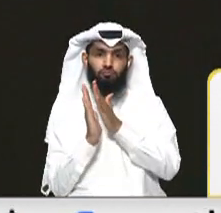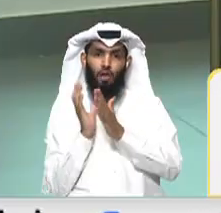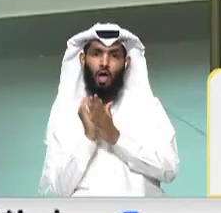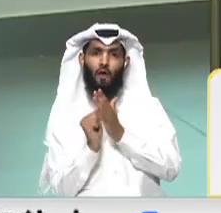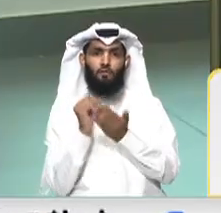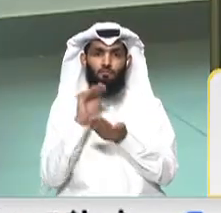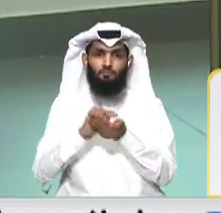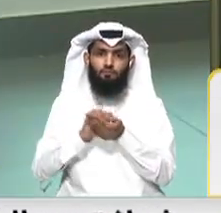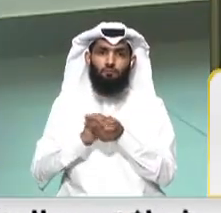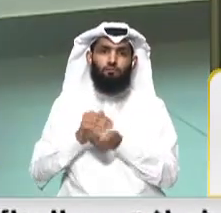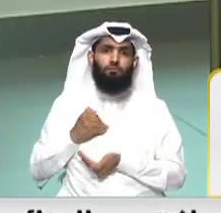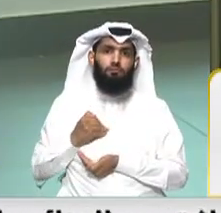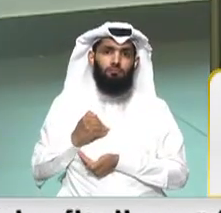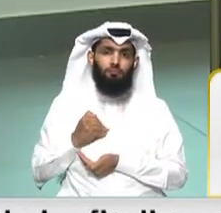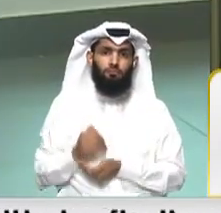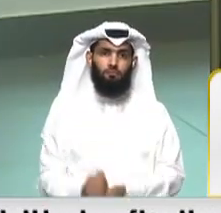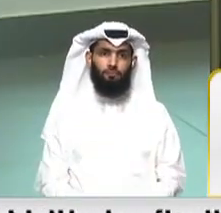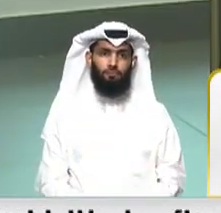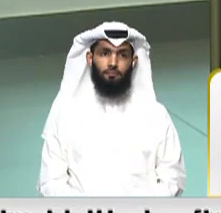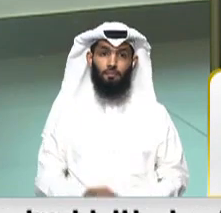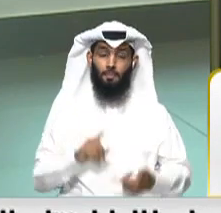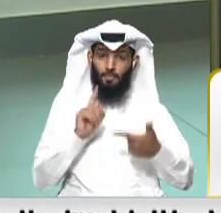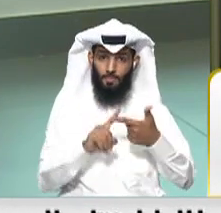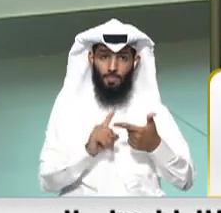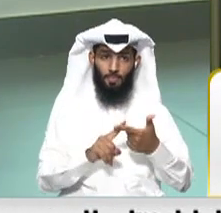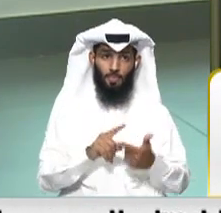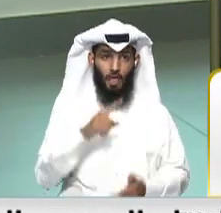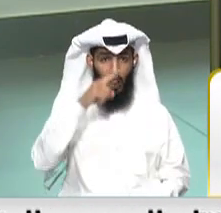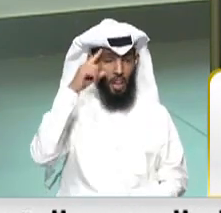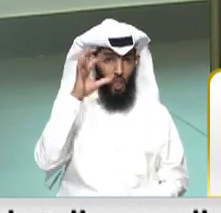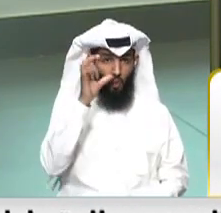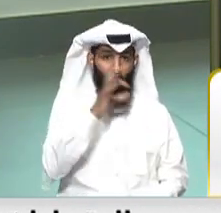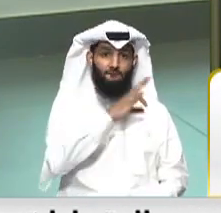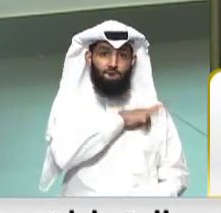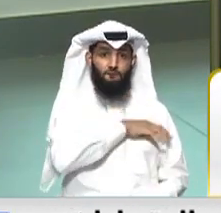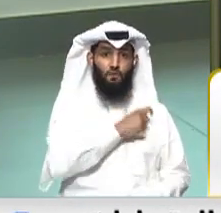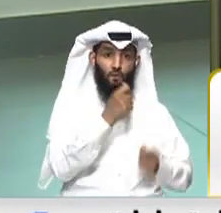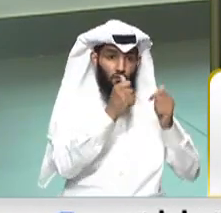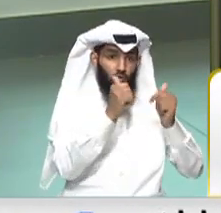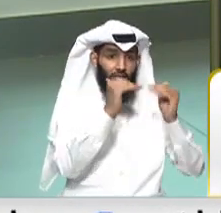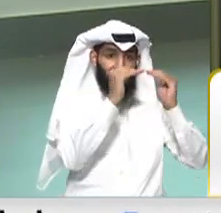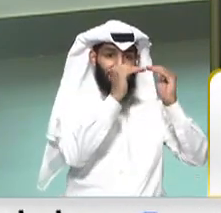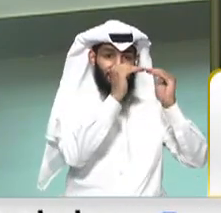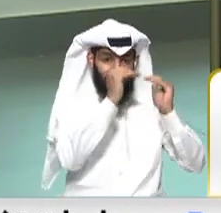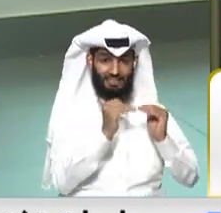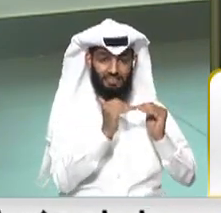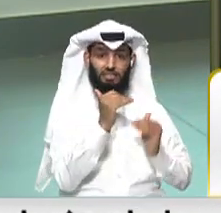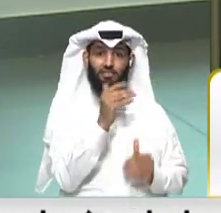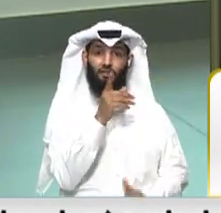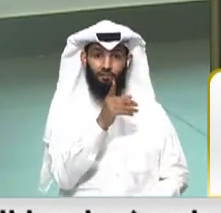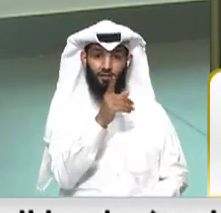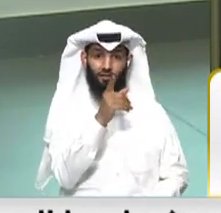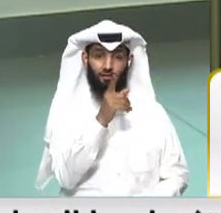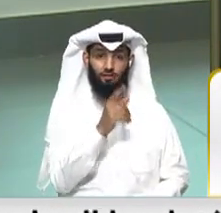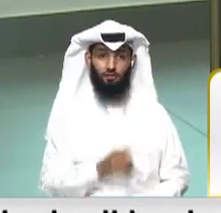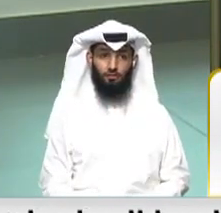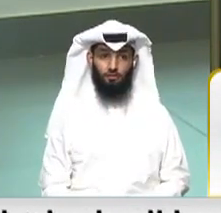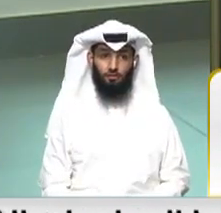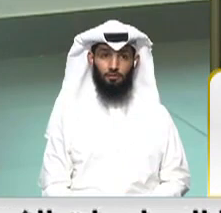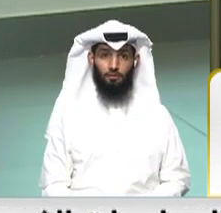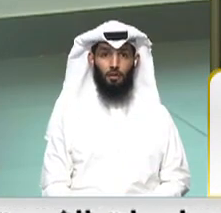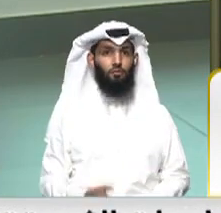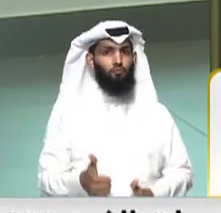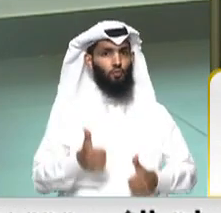أقل. اثنين، إذا نزلت سعر الفائدة فهذا يؤدي إلى جانب